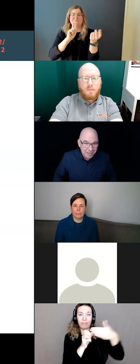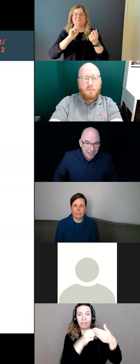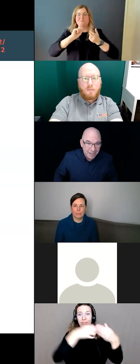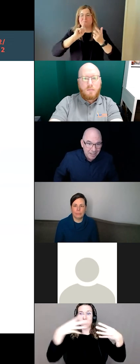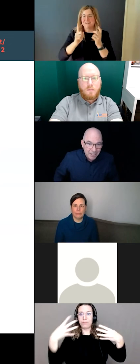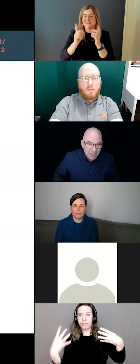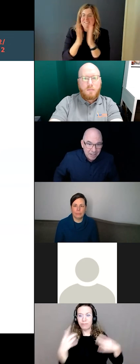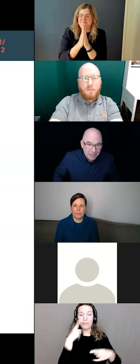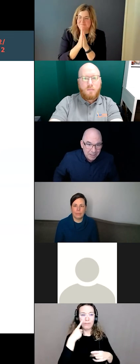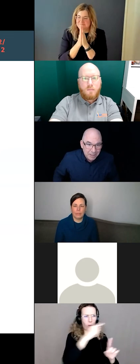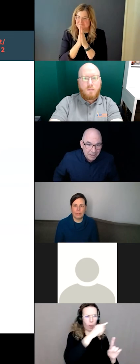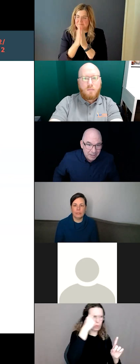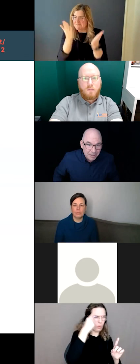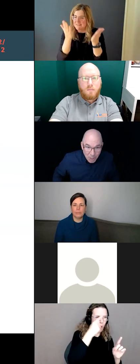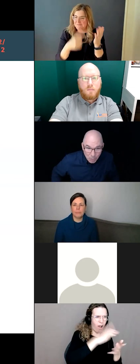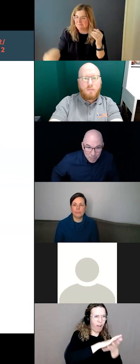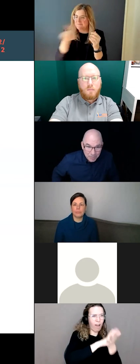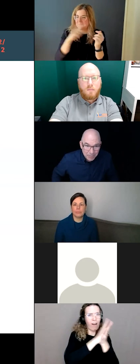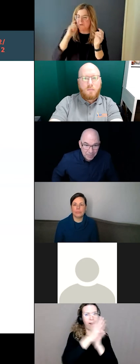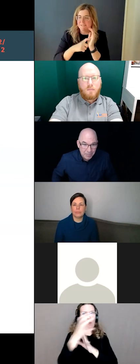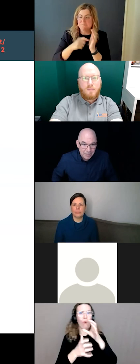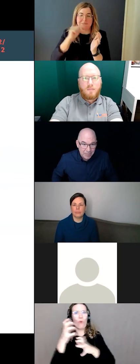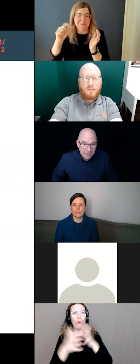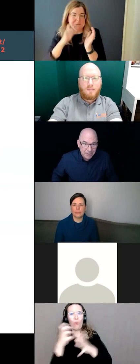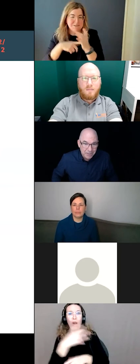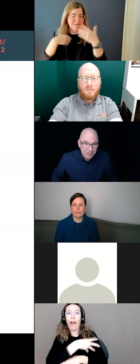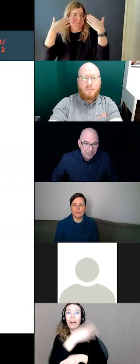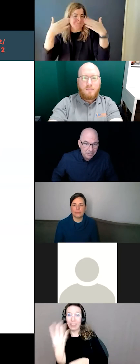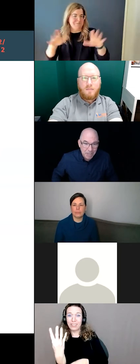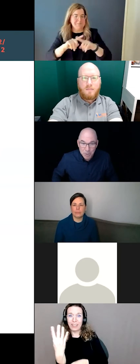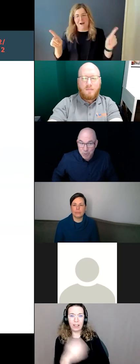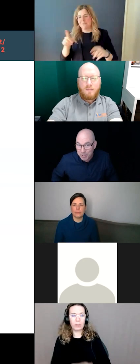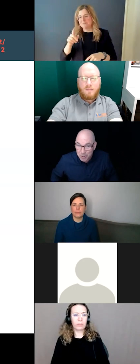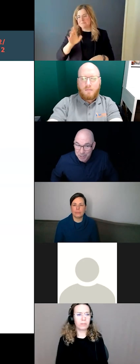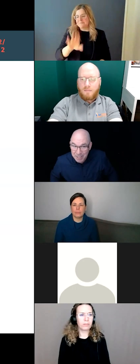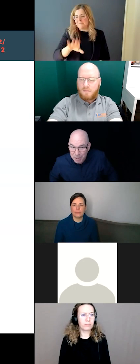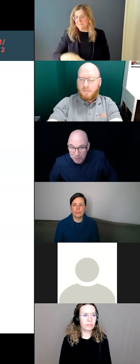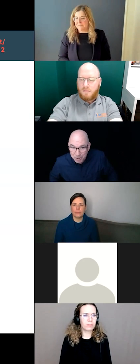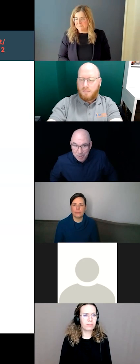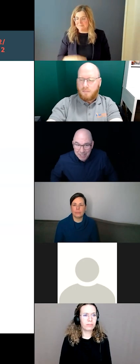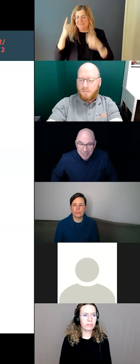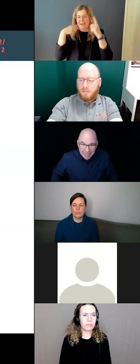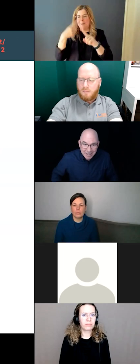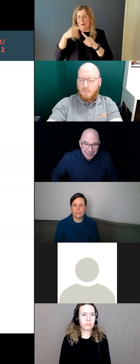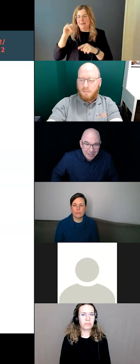la couleur de l'arc-en-ciel de l'autre côté. Peut-être vous l'avez remarqué, peut-être que